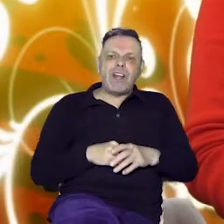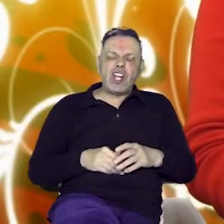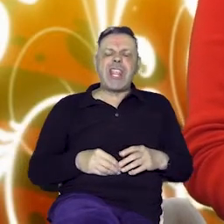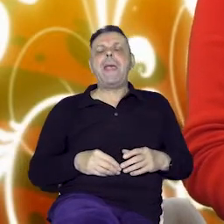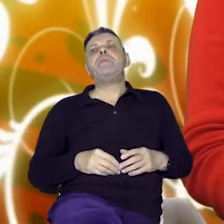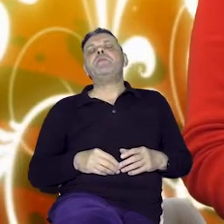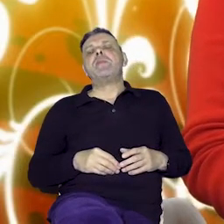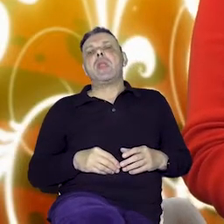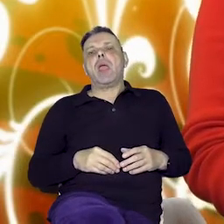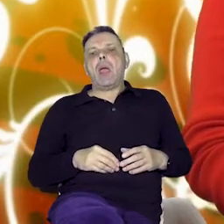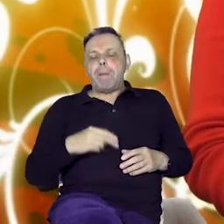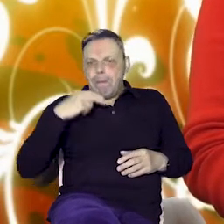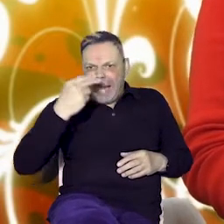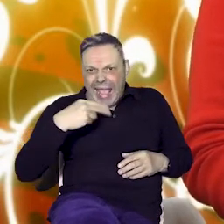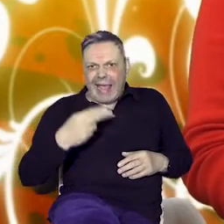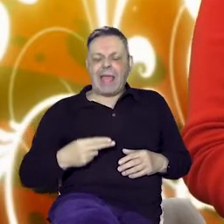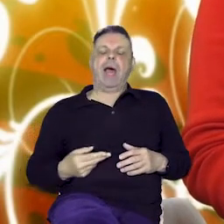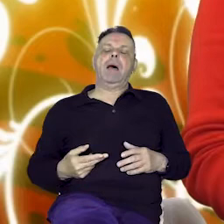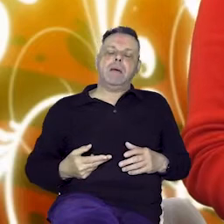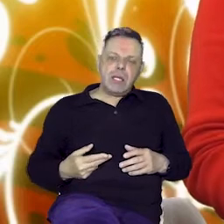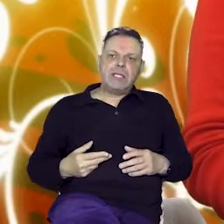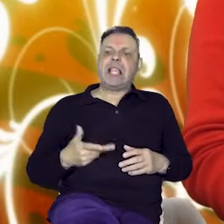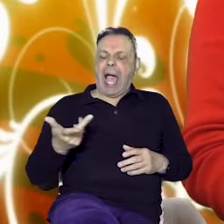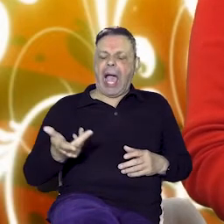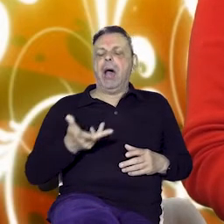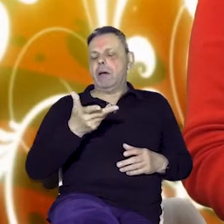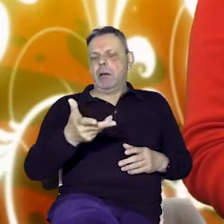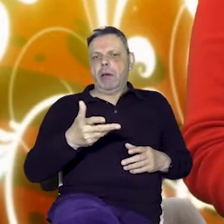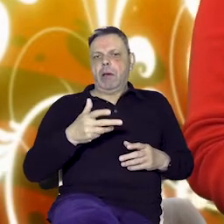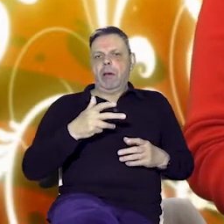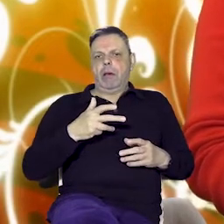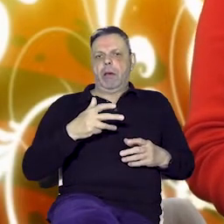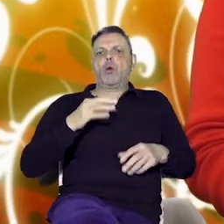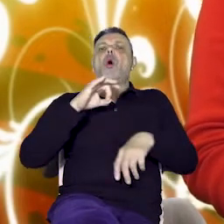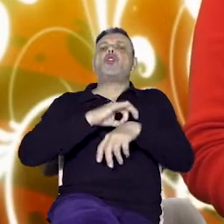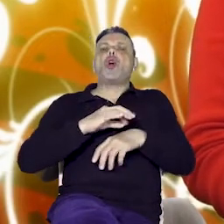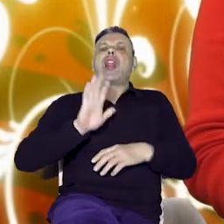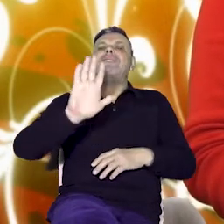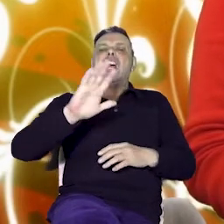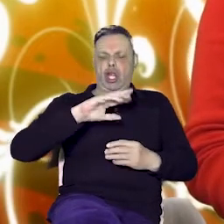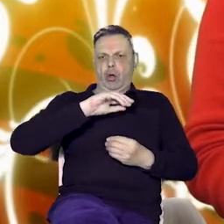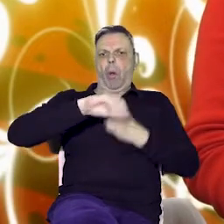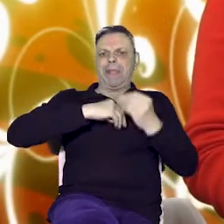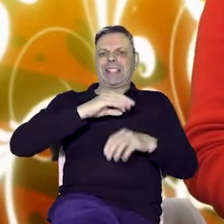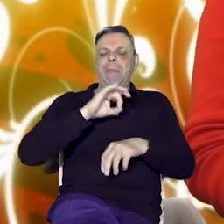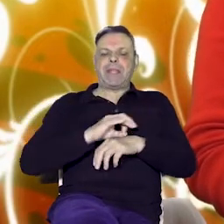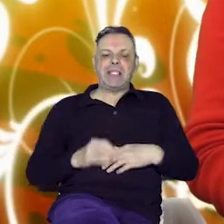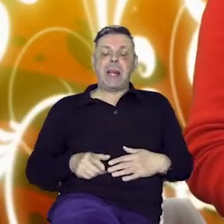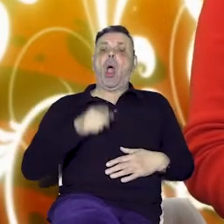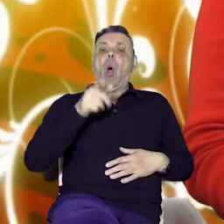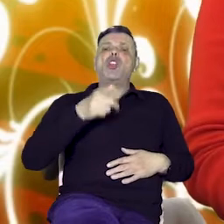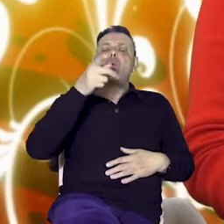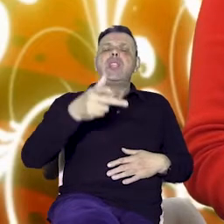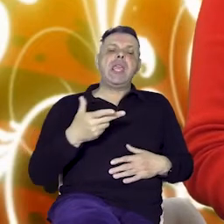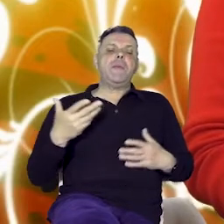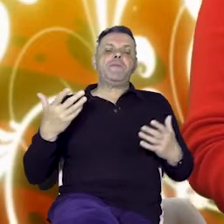u ambulante obiteljske medicine. Mi vjerujemo da će to značajno unaprijediti situaciju, jer liječnici obiteljske medicine su ti koji su u kontaktu